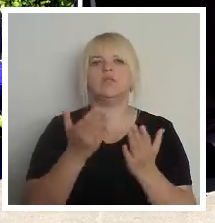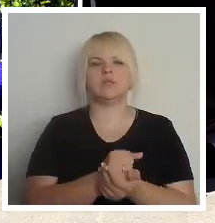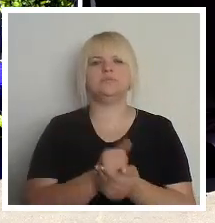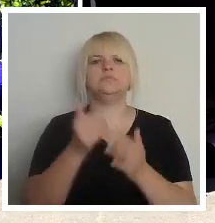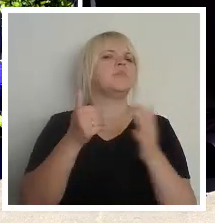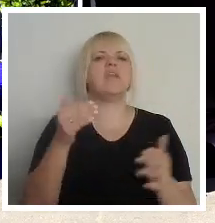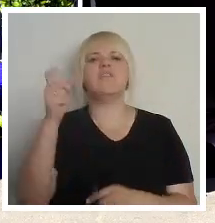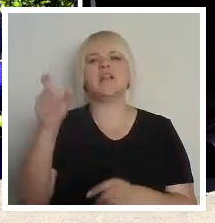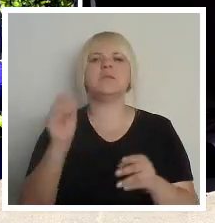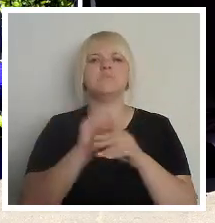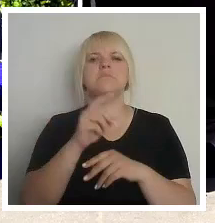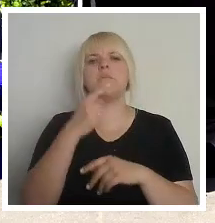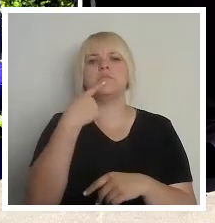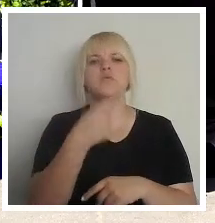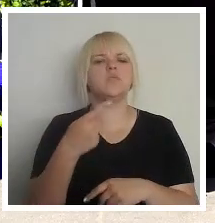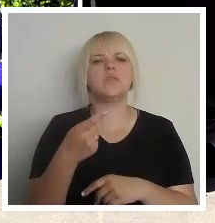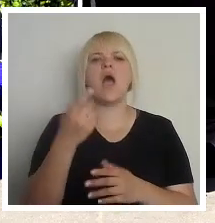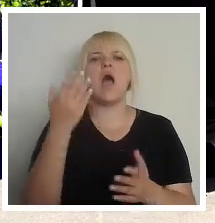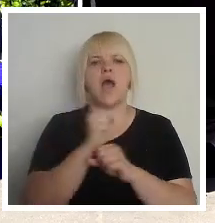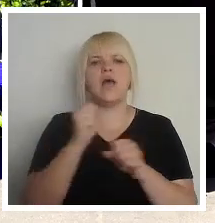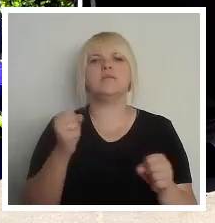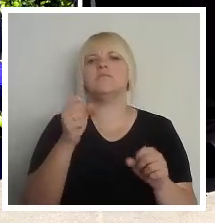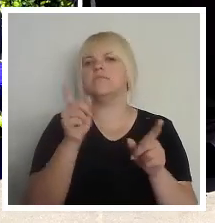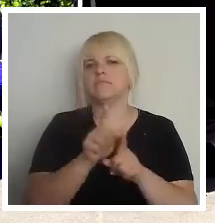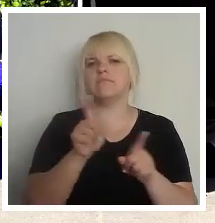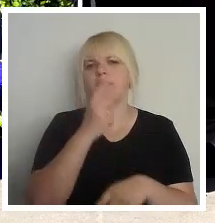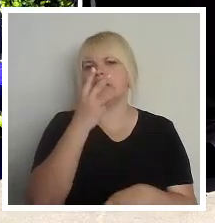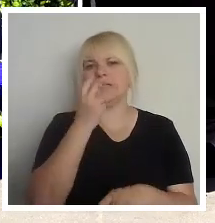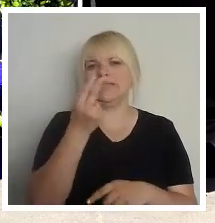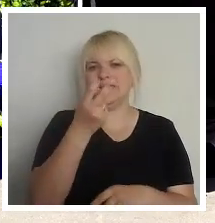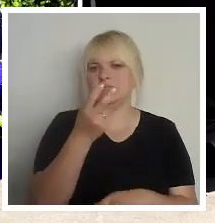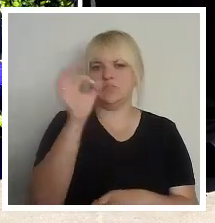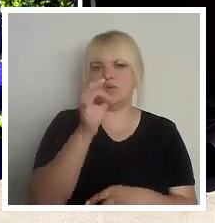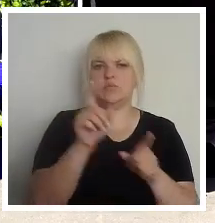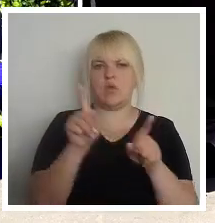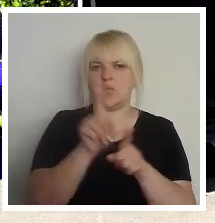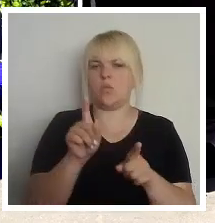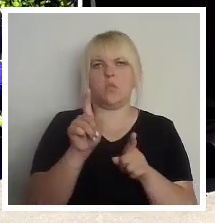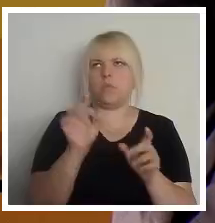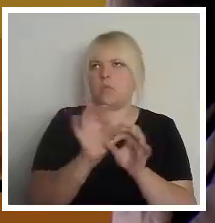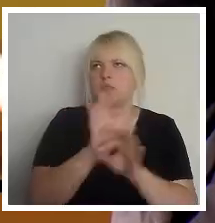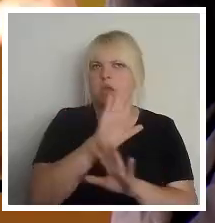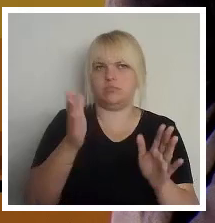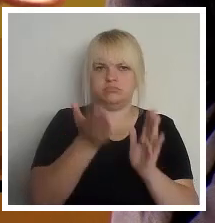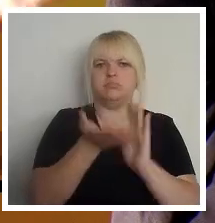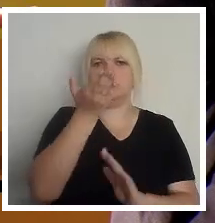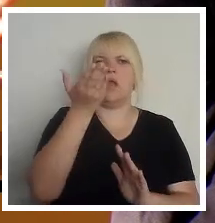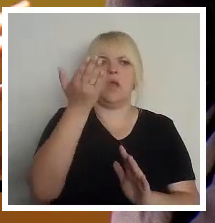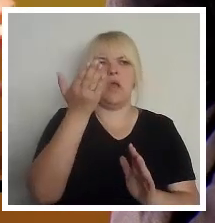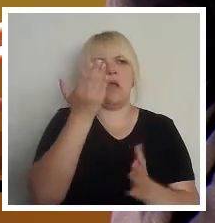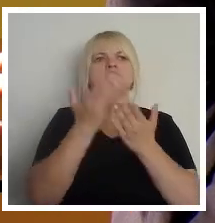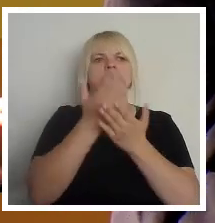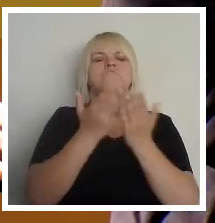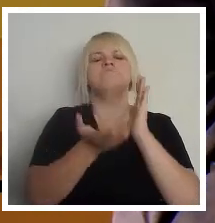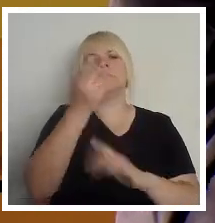replikas varbūt es ātri, bet tik un tā mēs redzam 13%, nekas nepamudinātu. Ja mēs tik ļoti labi zinām, par ko cilvēki ir